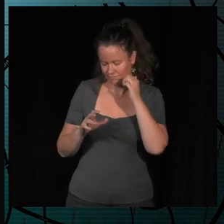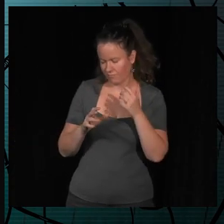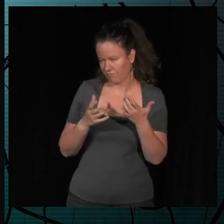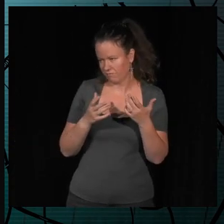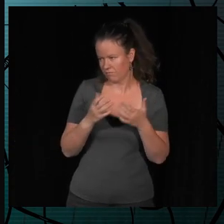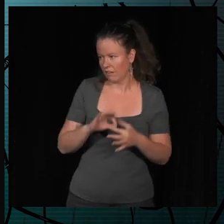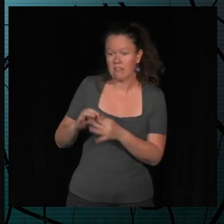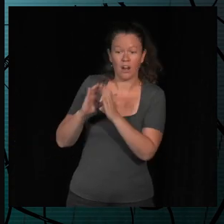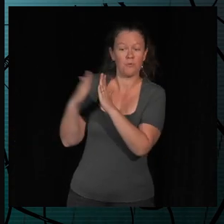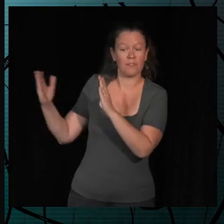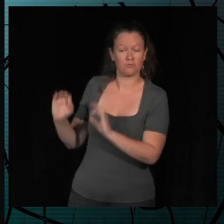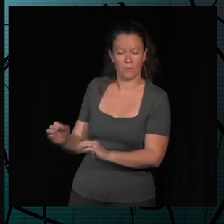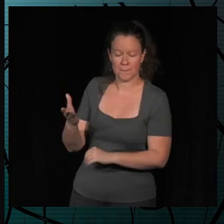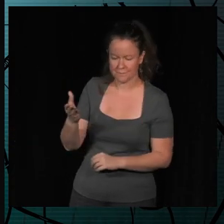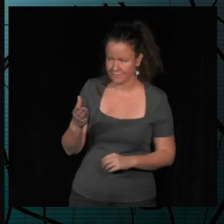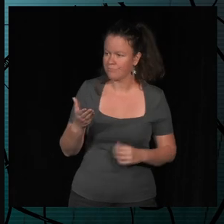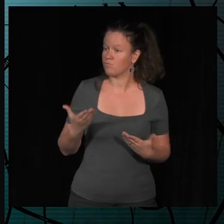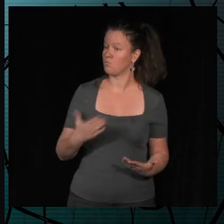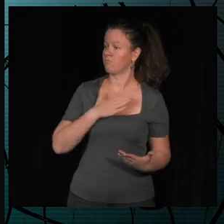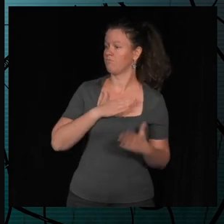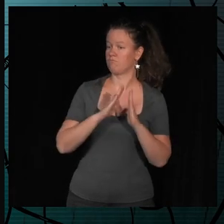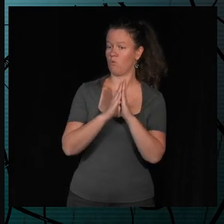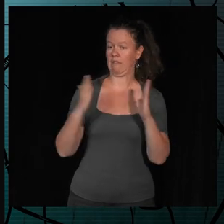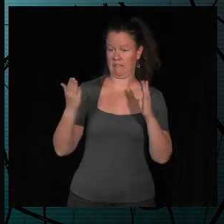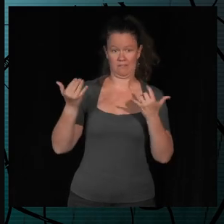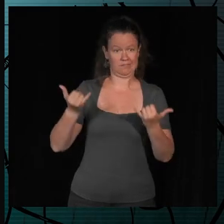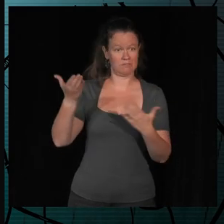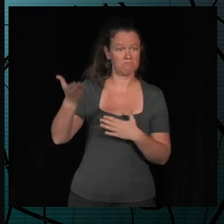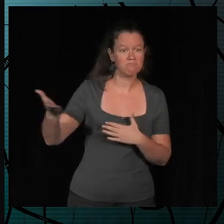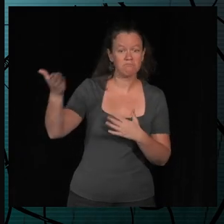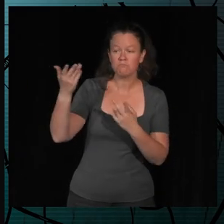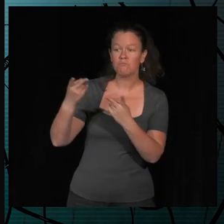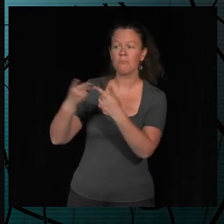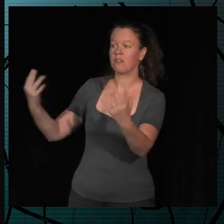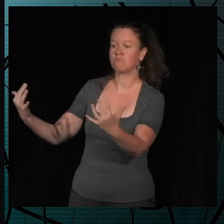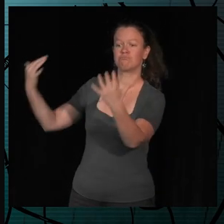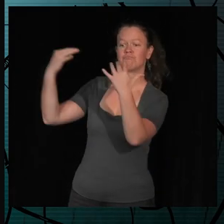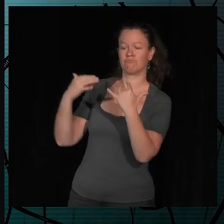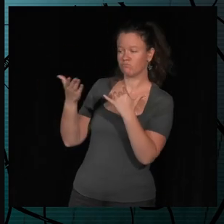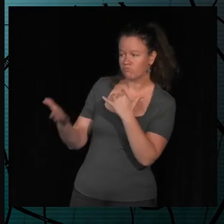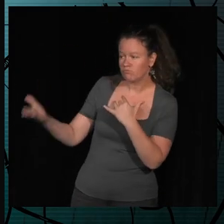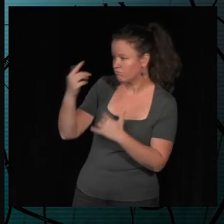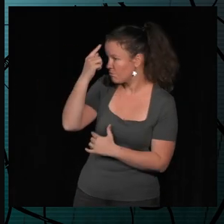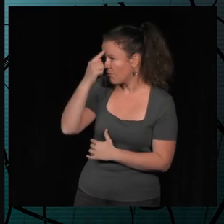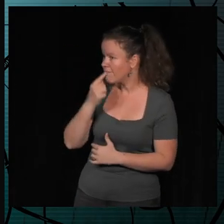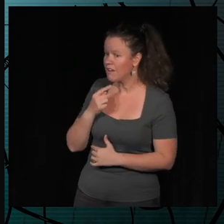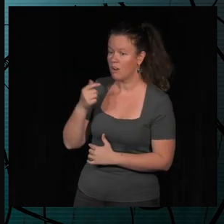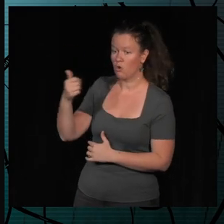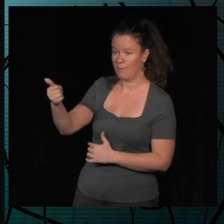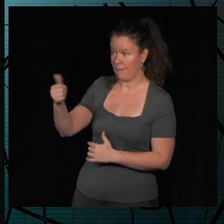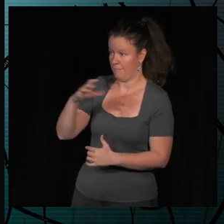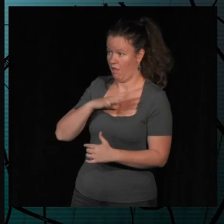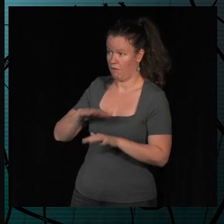la à la bibliothèque nous aujourd'hui dans nos bibliothèques on reçoit des des usagers qui qui sont équipés